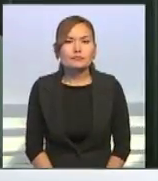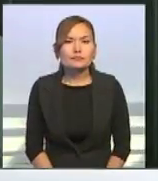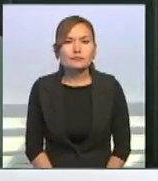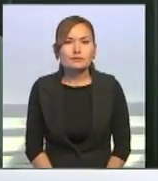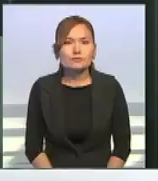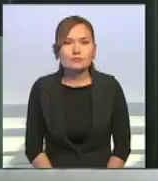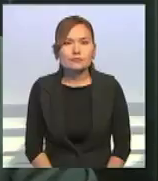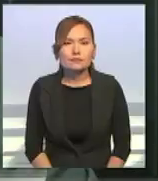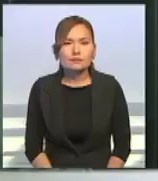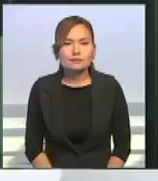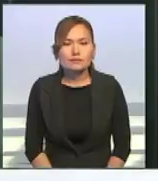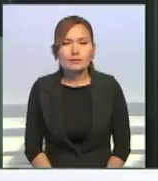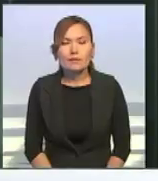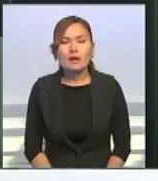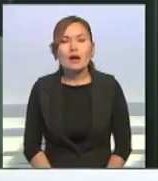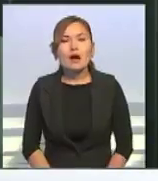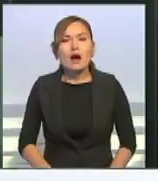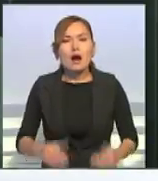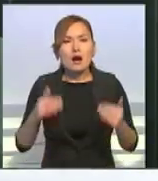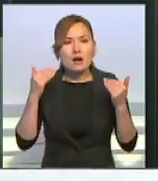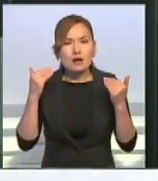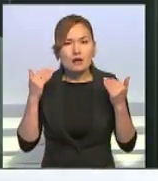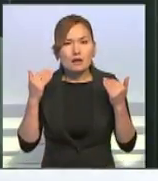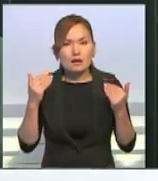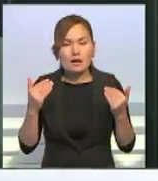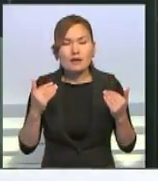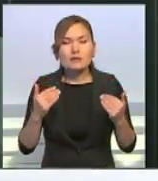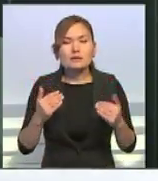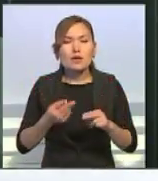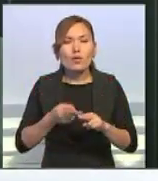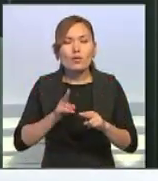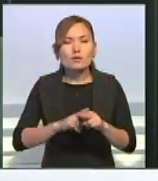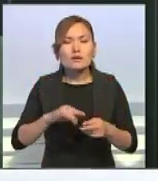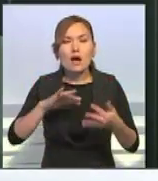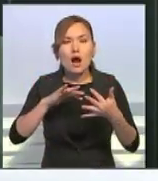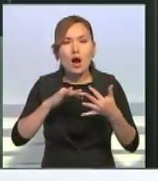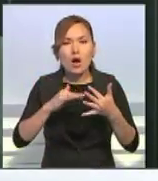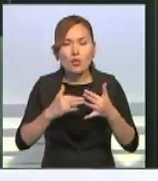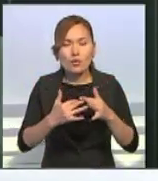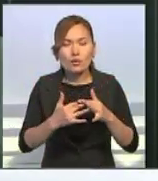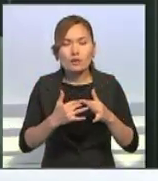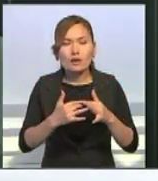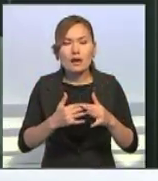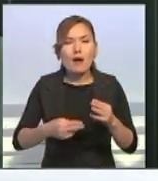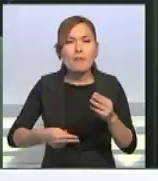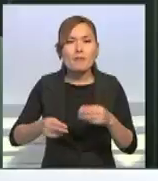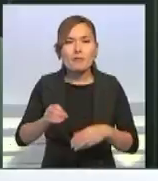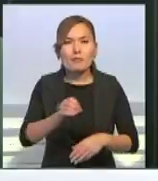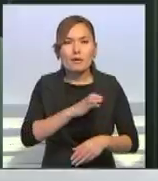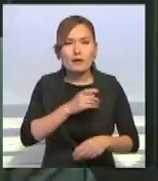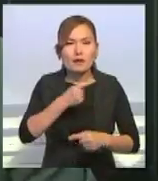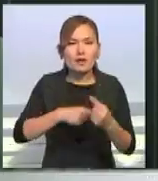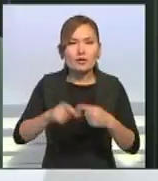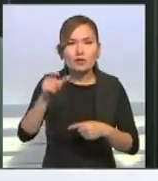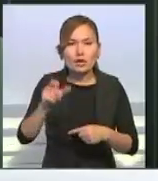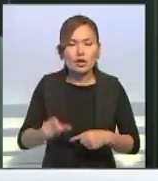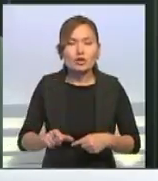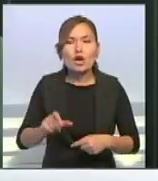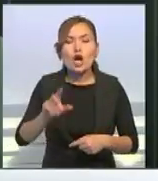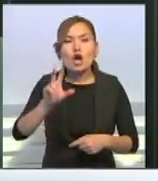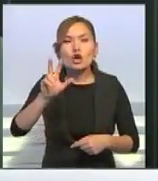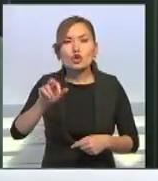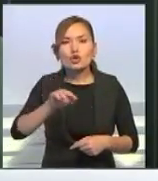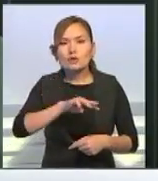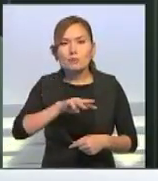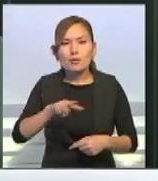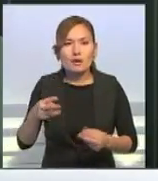Жақында ғана Қарасай ауданынан шыққан кәсіпкерлер жиналып, сол жердегі белсенді азаматтар құны 300 миллионнан асатын